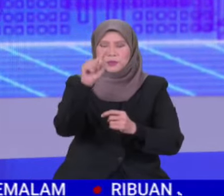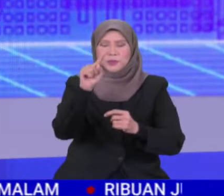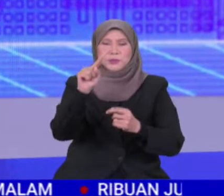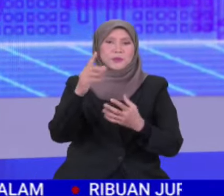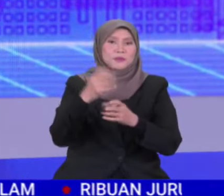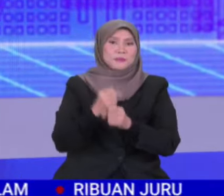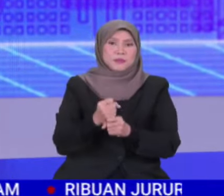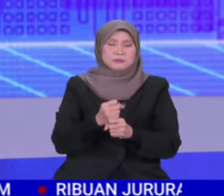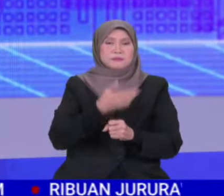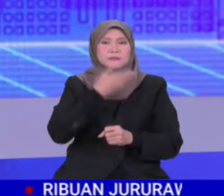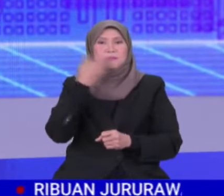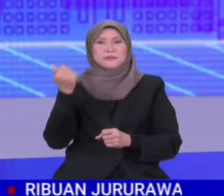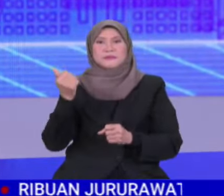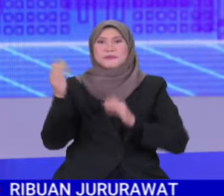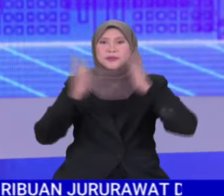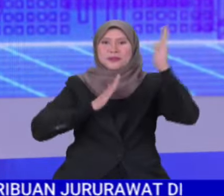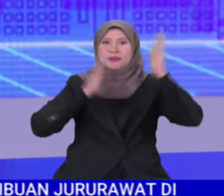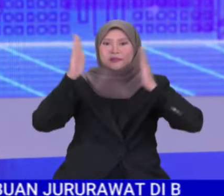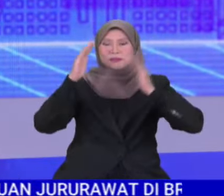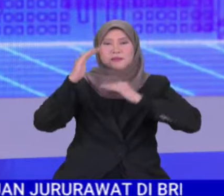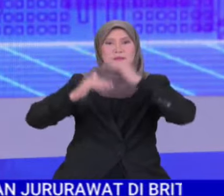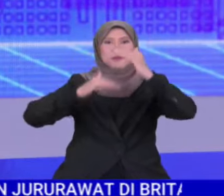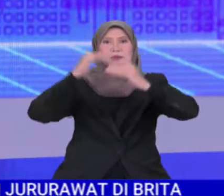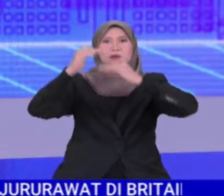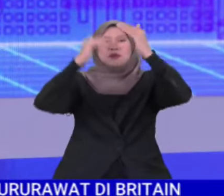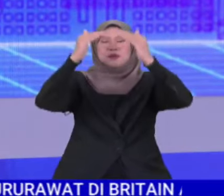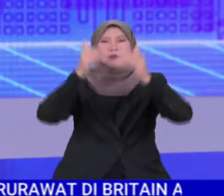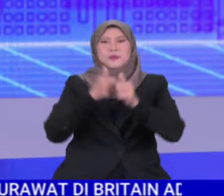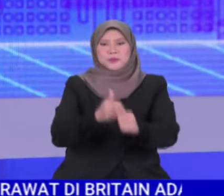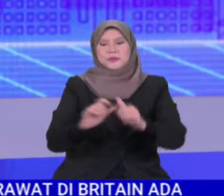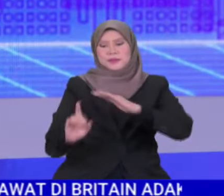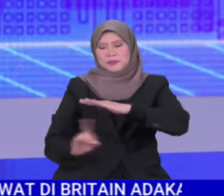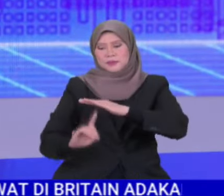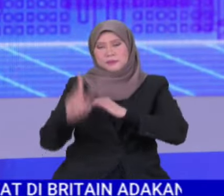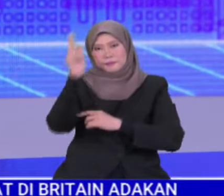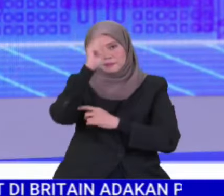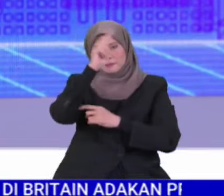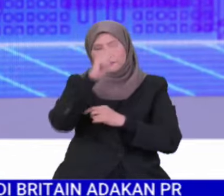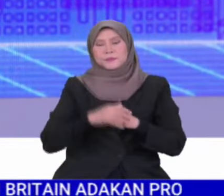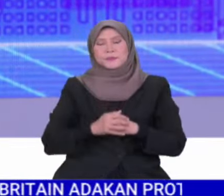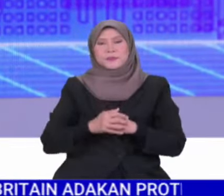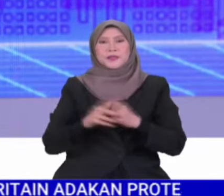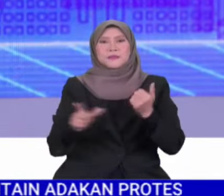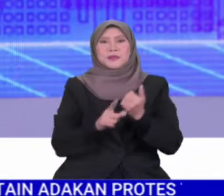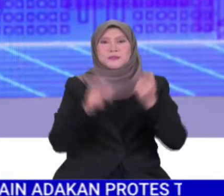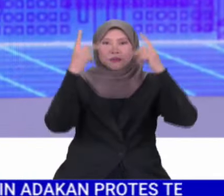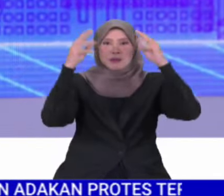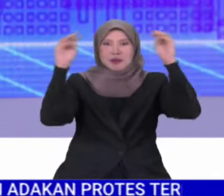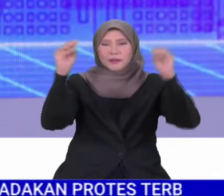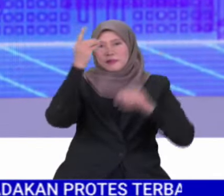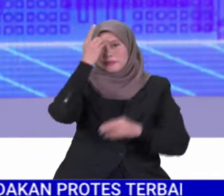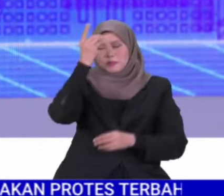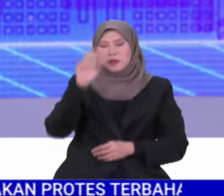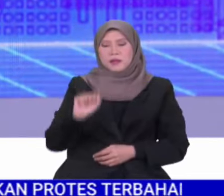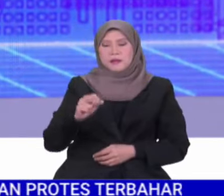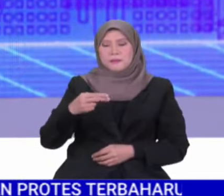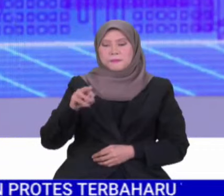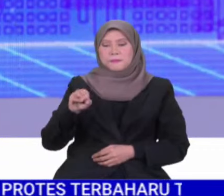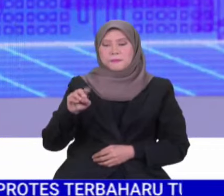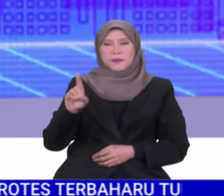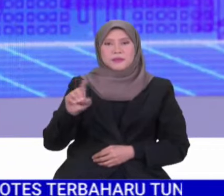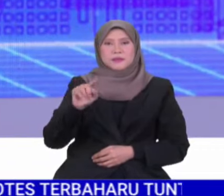menterjemah keberkesanan konsep Malaysia Madani dalam dasar kerajaan. Timbalan Perdana Menteri Datuk Seri Dr. Ahmad Zahid Hamidi